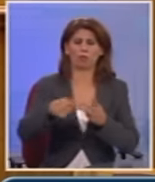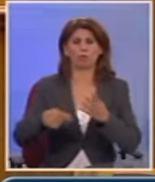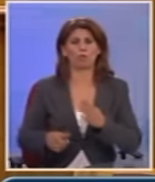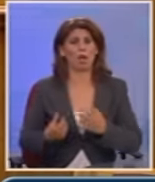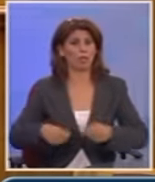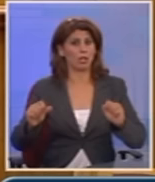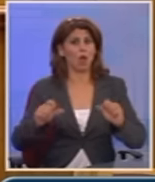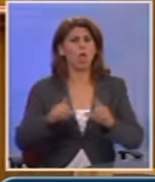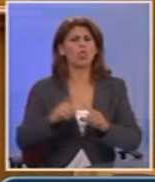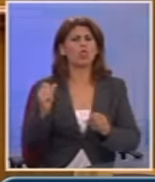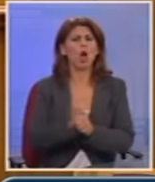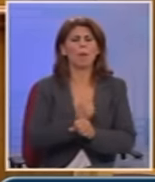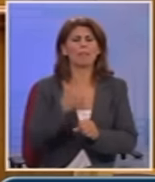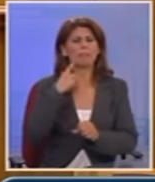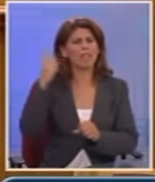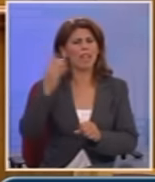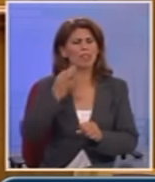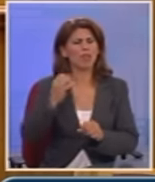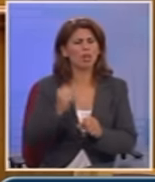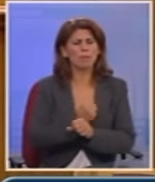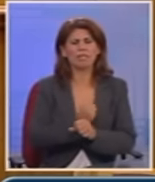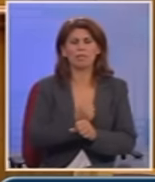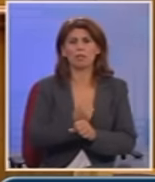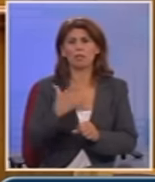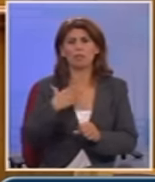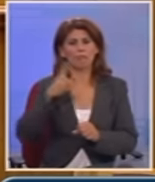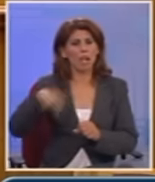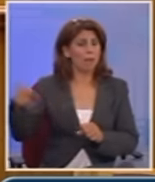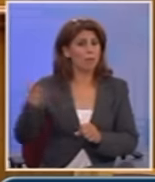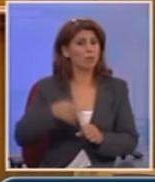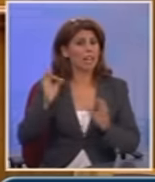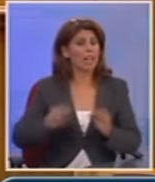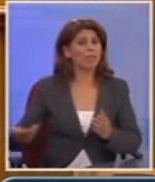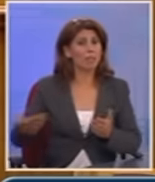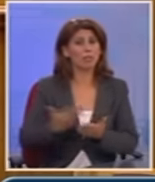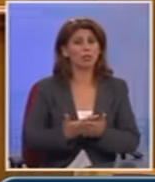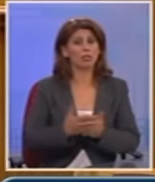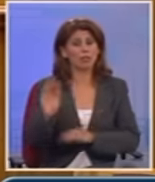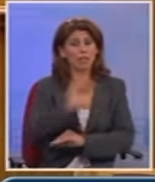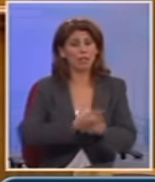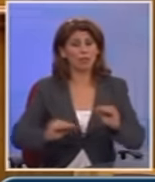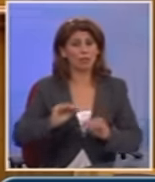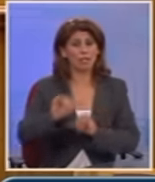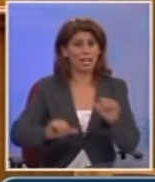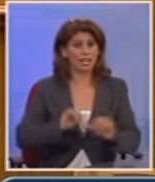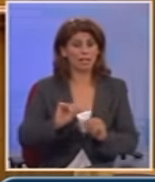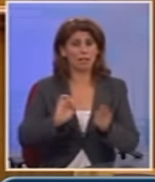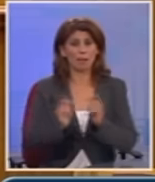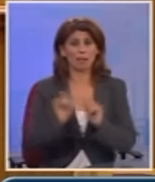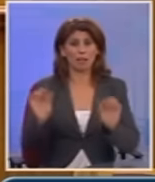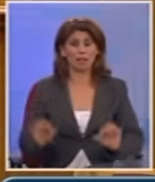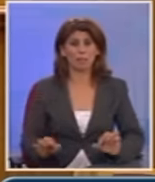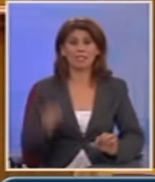υπερβείτε δογματισμούς και ιδεοληψίες, απορρίπτοντας κάθε πρόταση για διαρθρωτικές αλλαγές και μεταρρυθμίσεις,